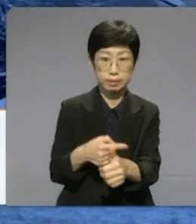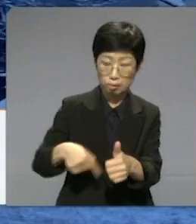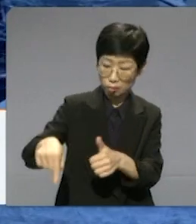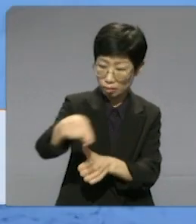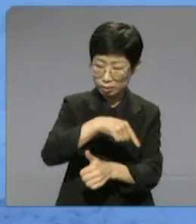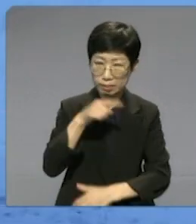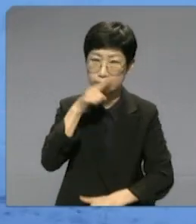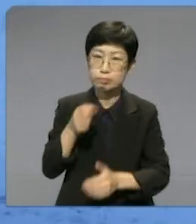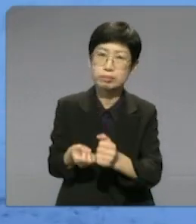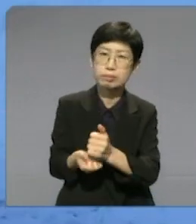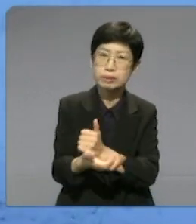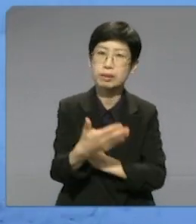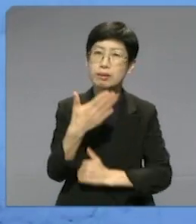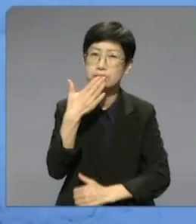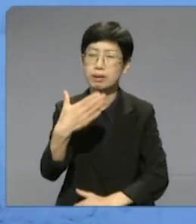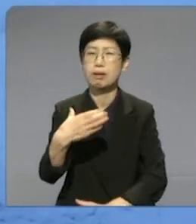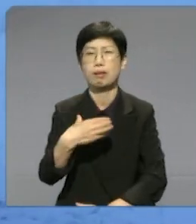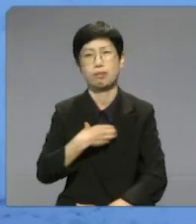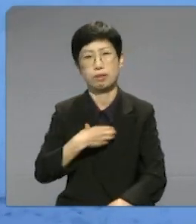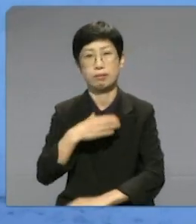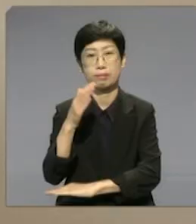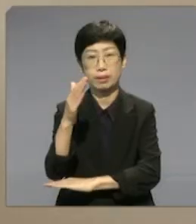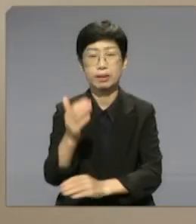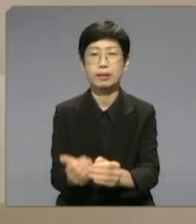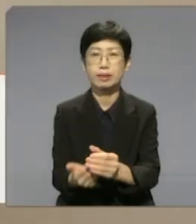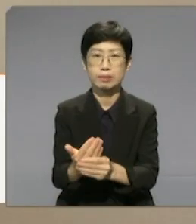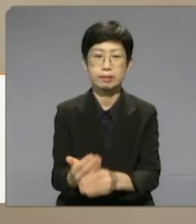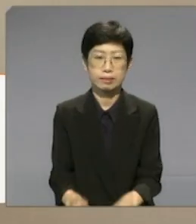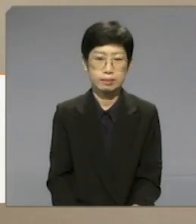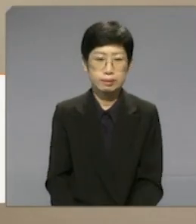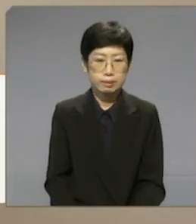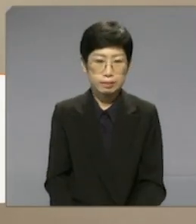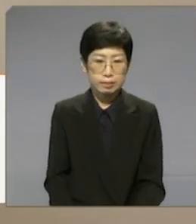환경에 악영향을 줄 수도 있다는 우려까지 나옵니다 유럽의